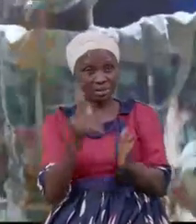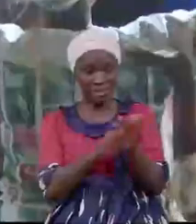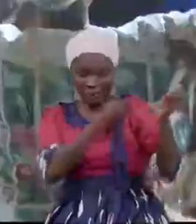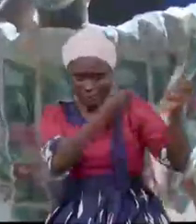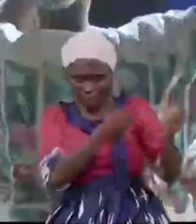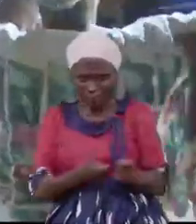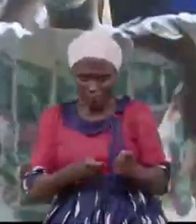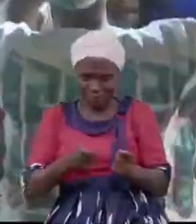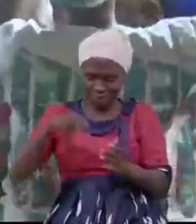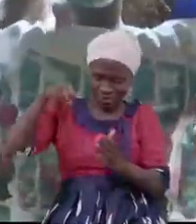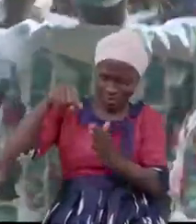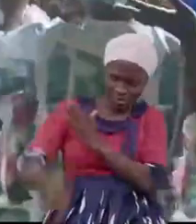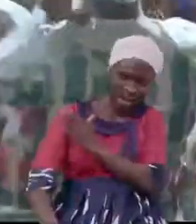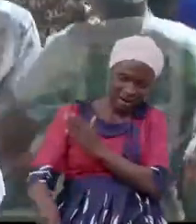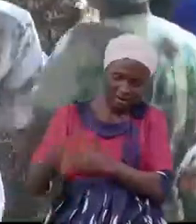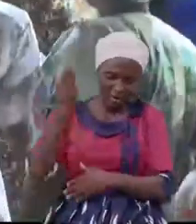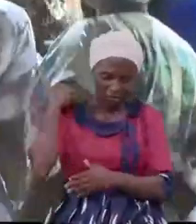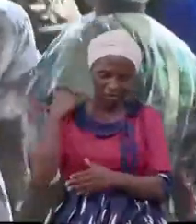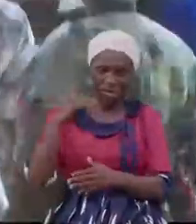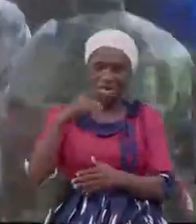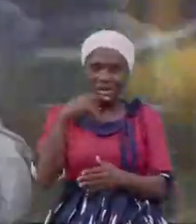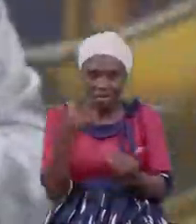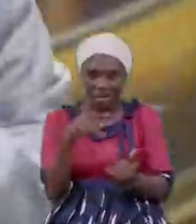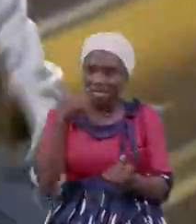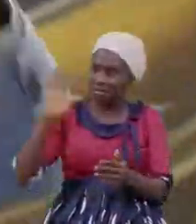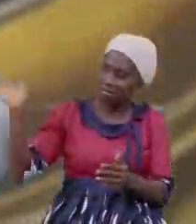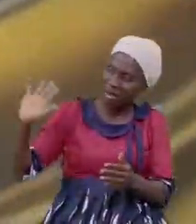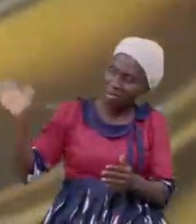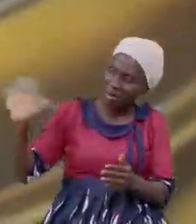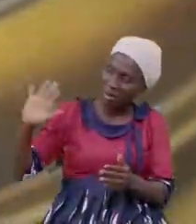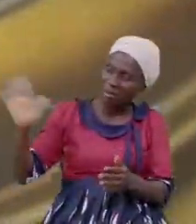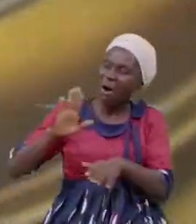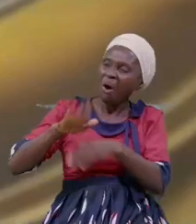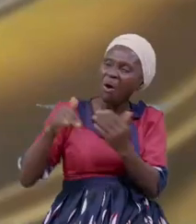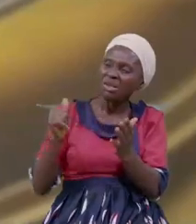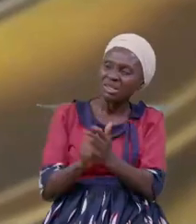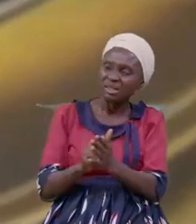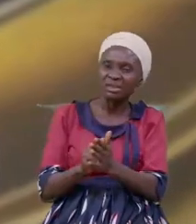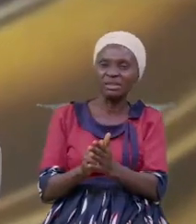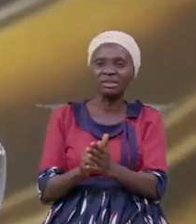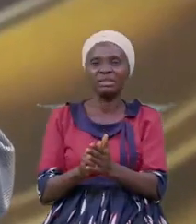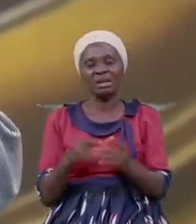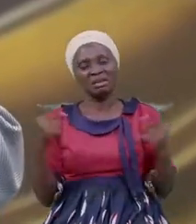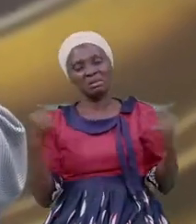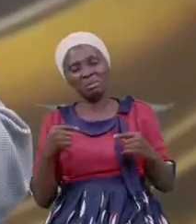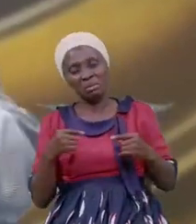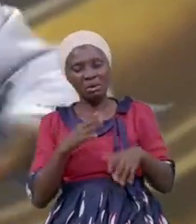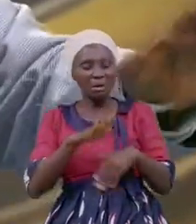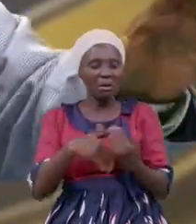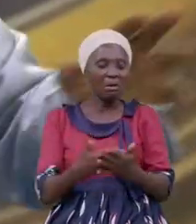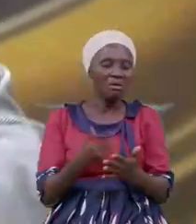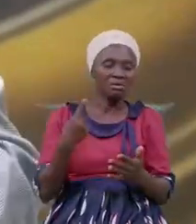dire au revir à ces choses tous les retards toutes les douleurs toutes les